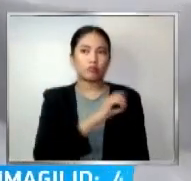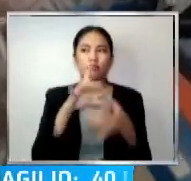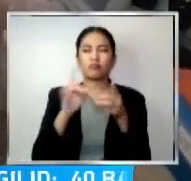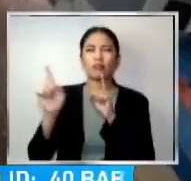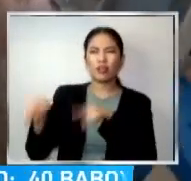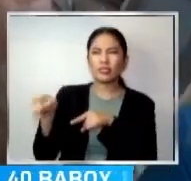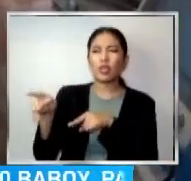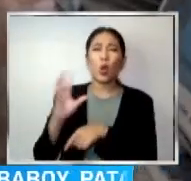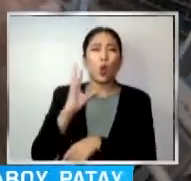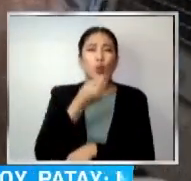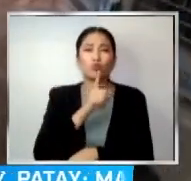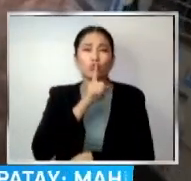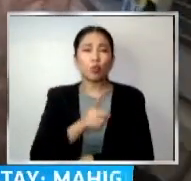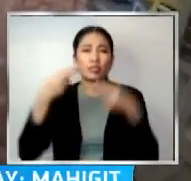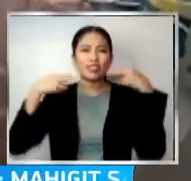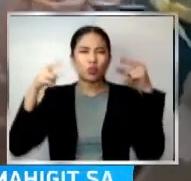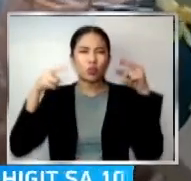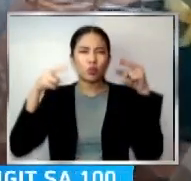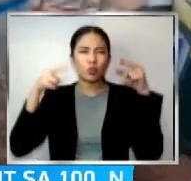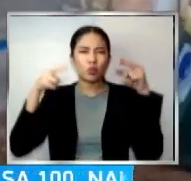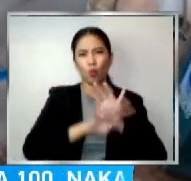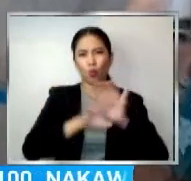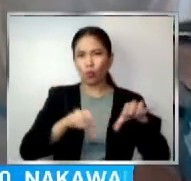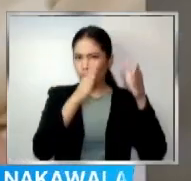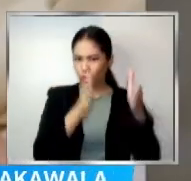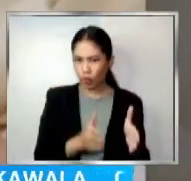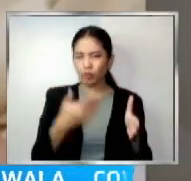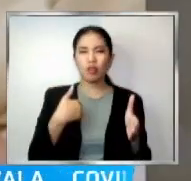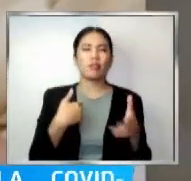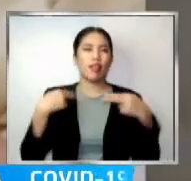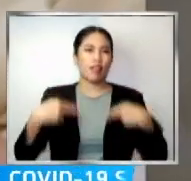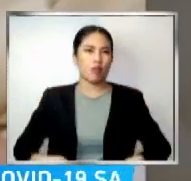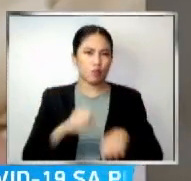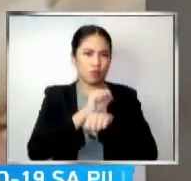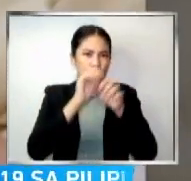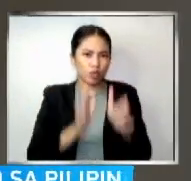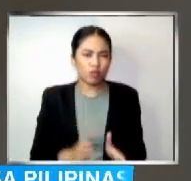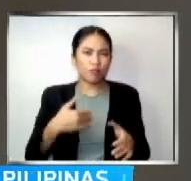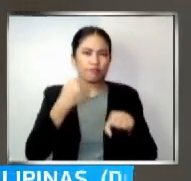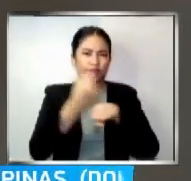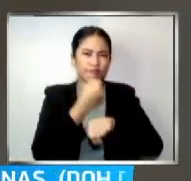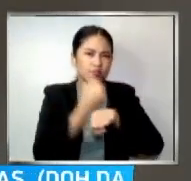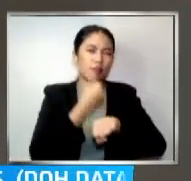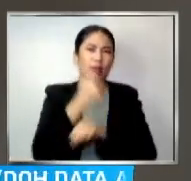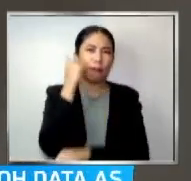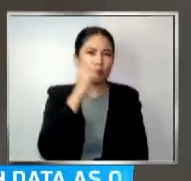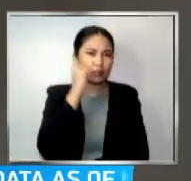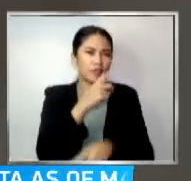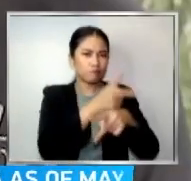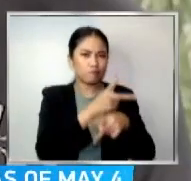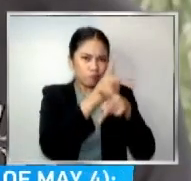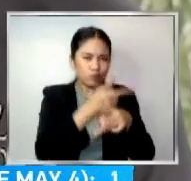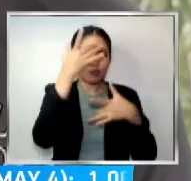bayani. Gaya ng mga healthcare worker na humaharap araw-araw sa banta ng pandemic at nagpapalakas sa loob ng pasyenteng naikipaglaban para sa kanilang